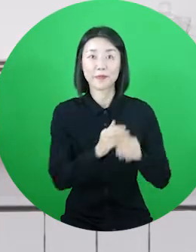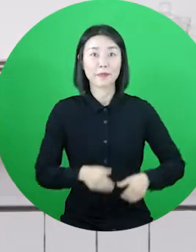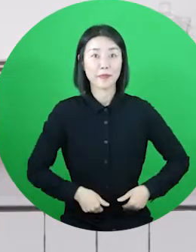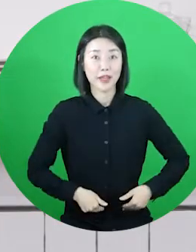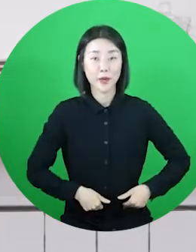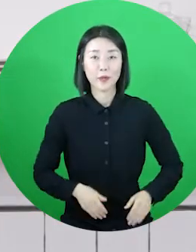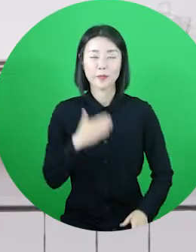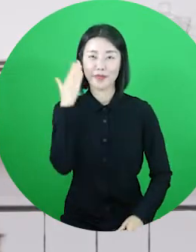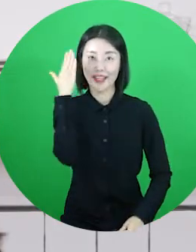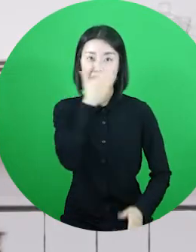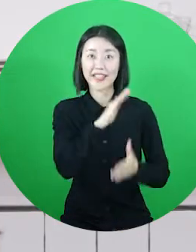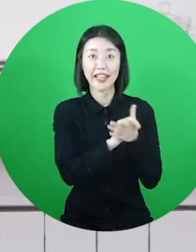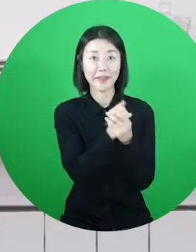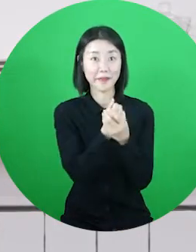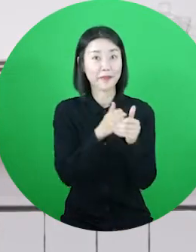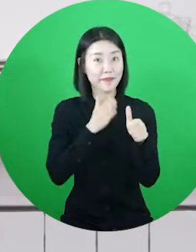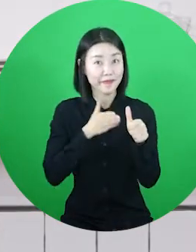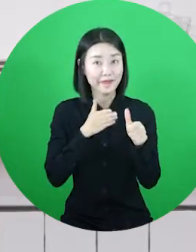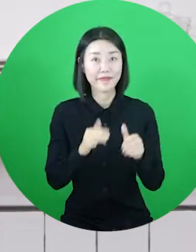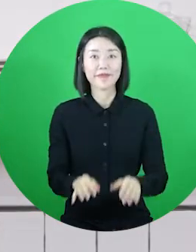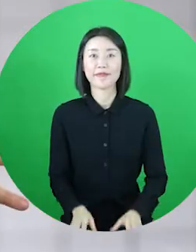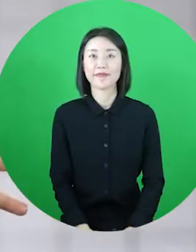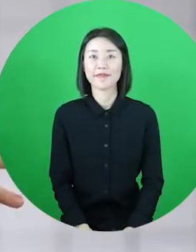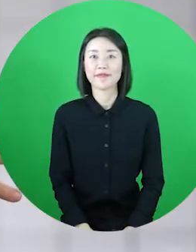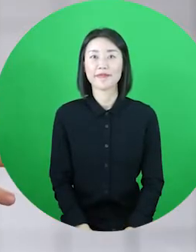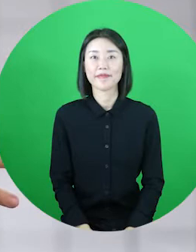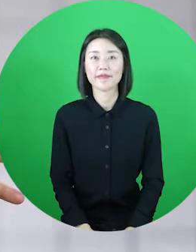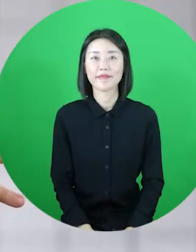손을 깨끗하게 씻어주세요. 네.